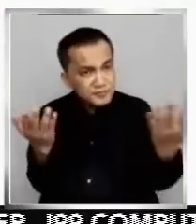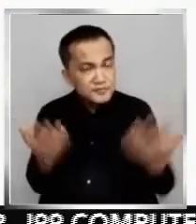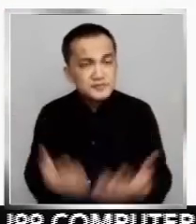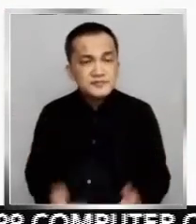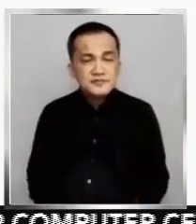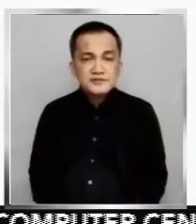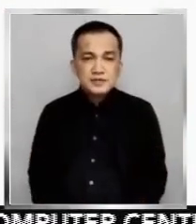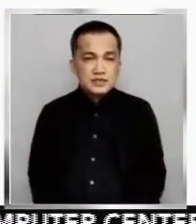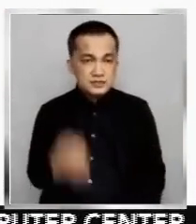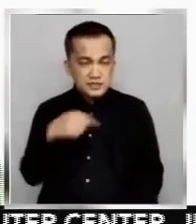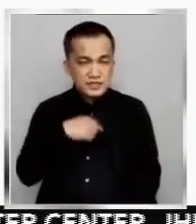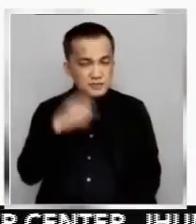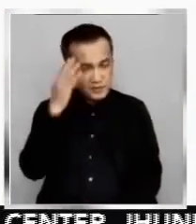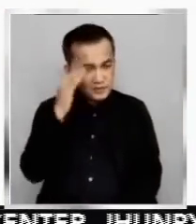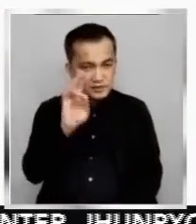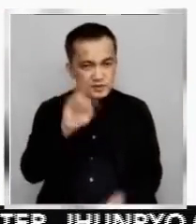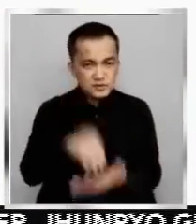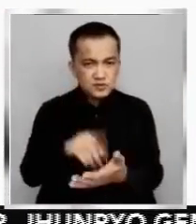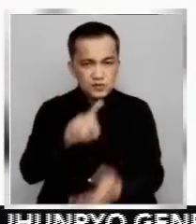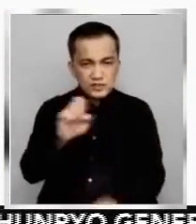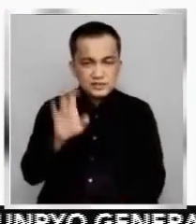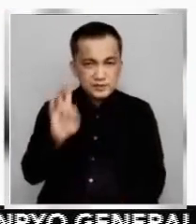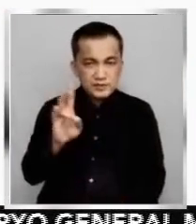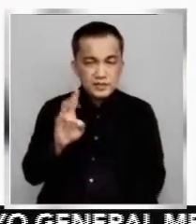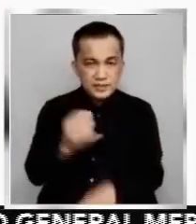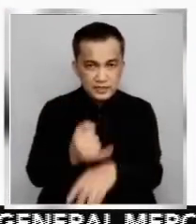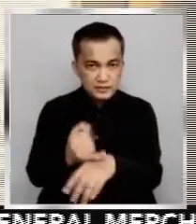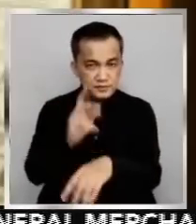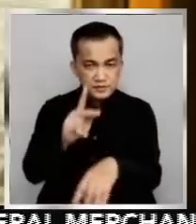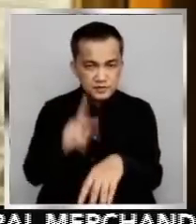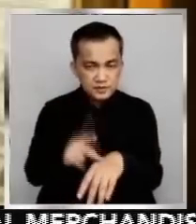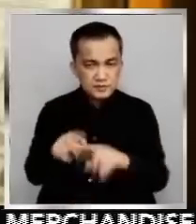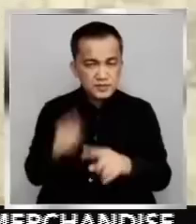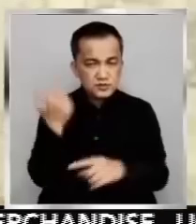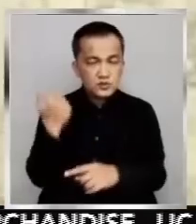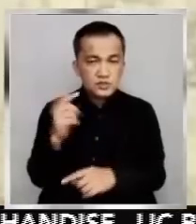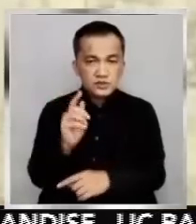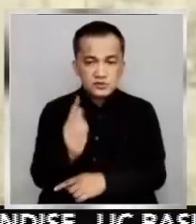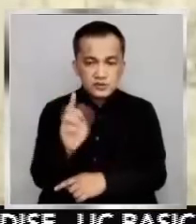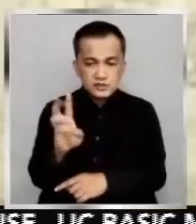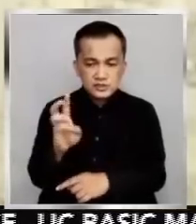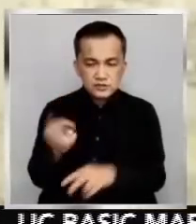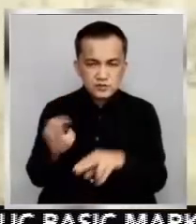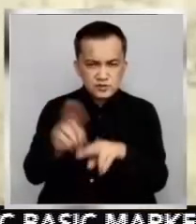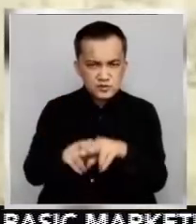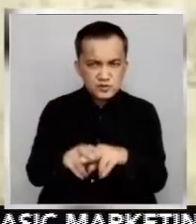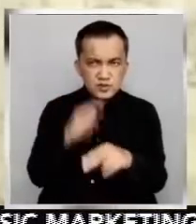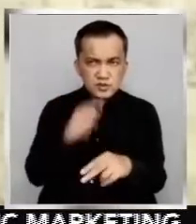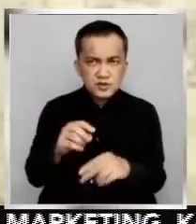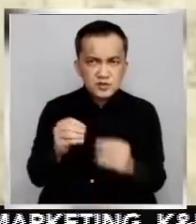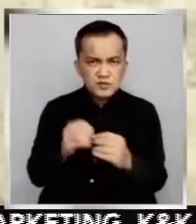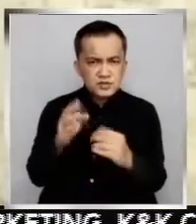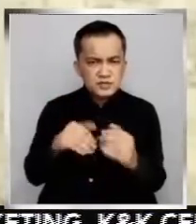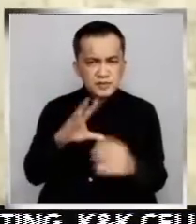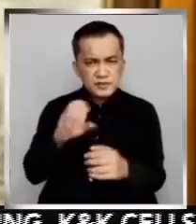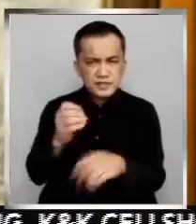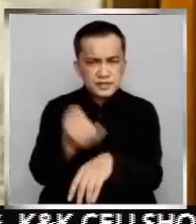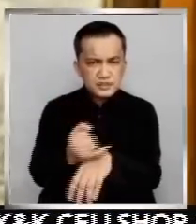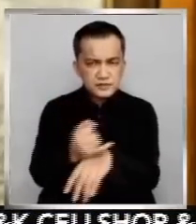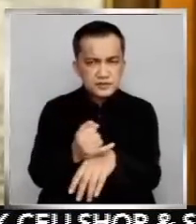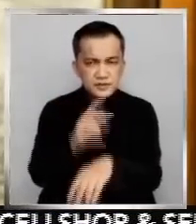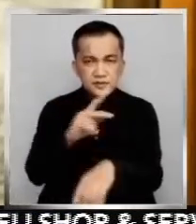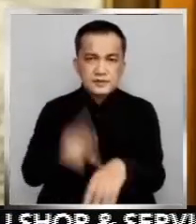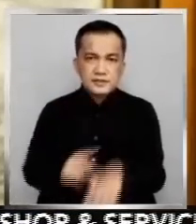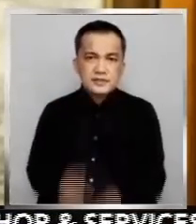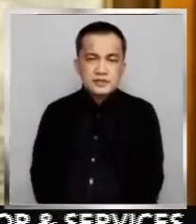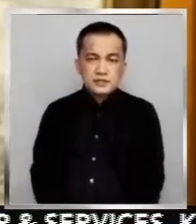pagkakaalam, 7,107 islands ang Pilipinas. Ngunit noong 2016, natagdagan ng more than 500 islands pa ang bansang Pilipinas. Kaya